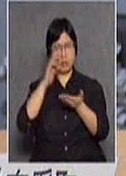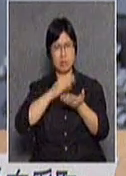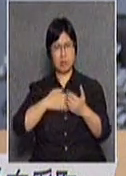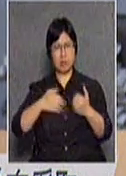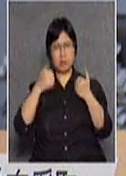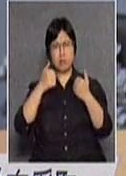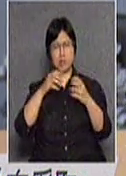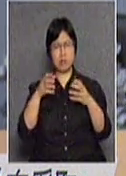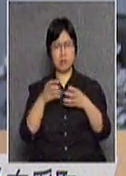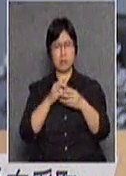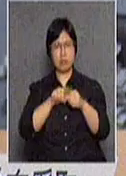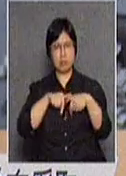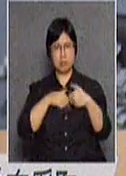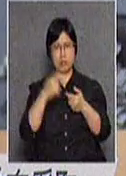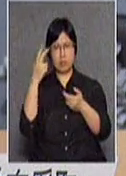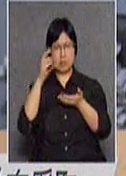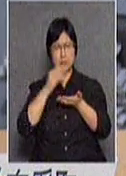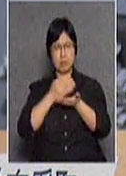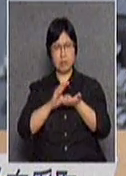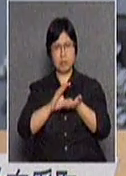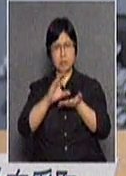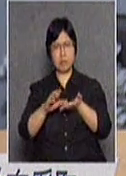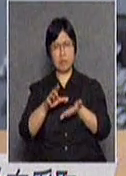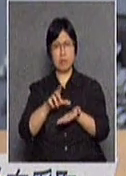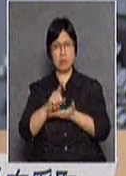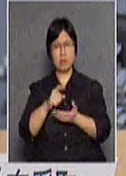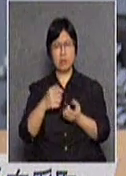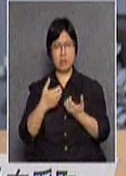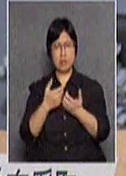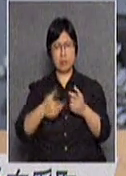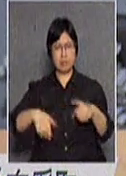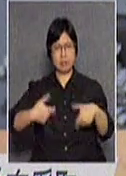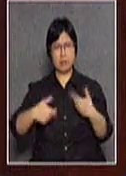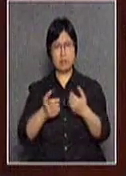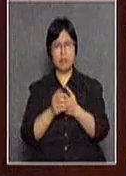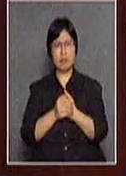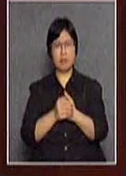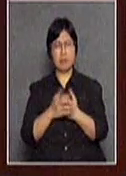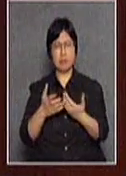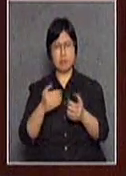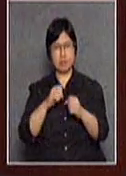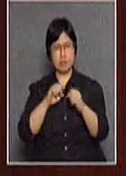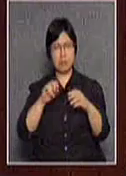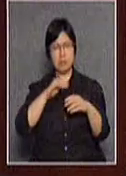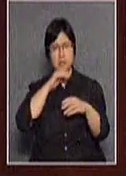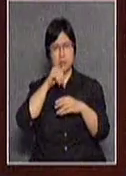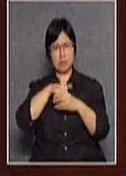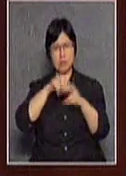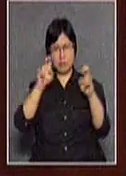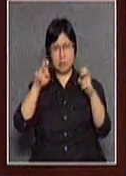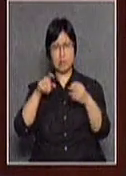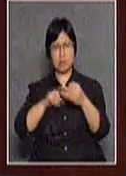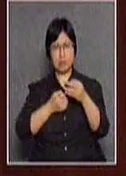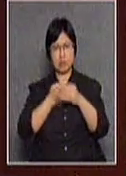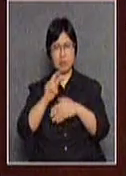社區中心經常撥款的全年預算開支。 現在各位提出的待決議題是梁國雄議員動議的